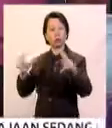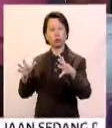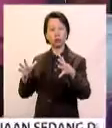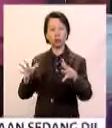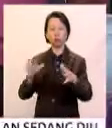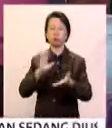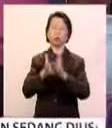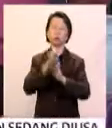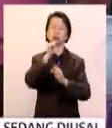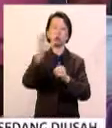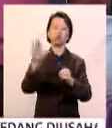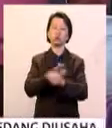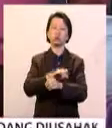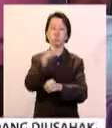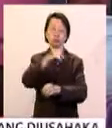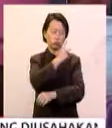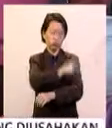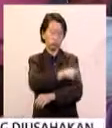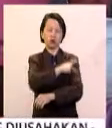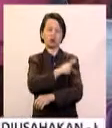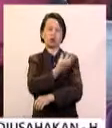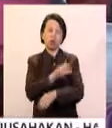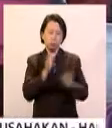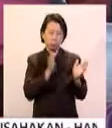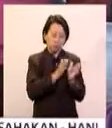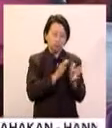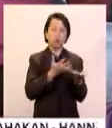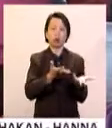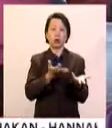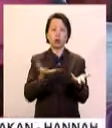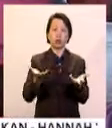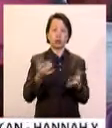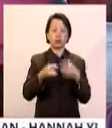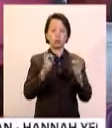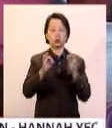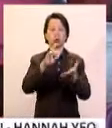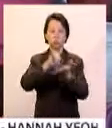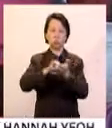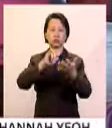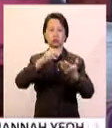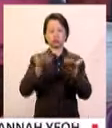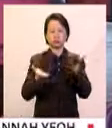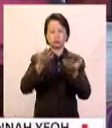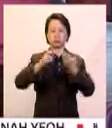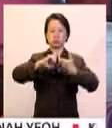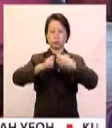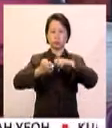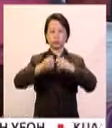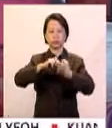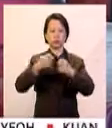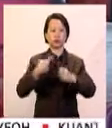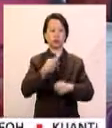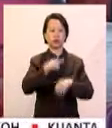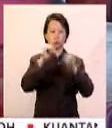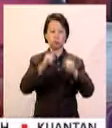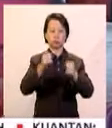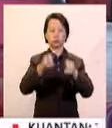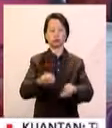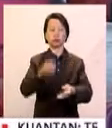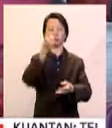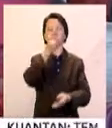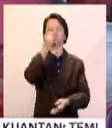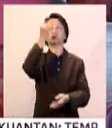tak cukup untuk menampung keperluan penduduk di sini. Jadi itu mungkin antara masalah-masalah yang kita boleh